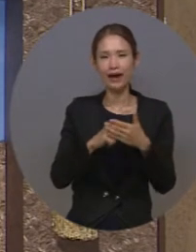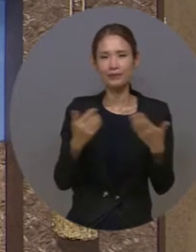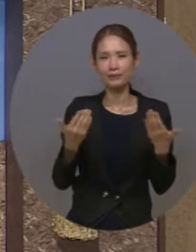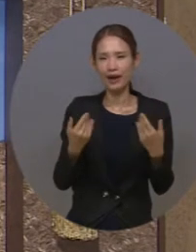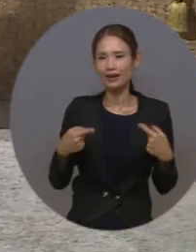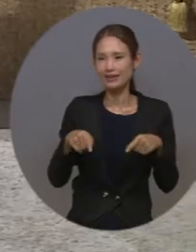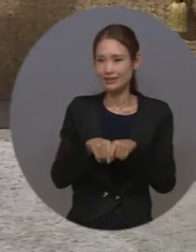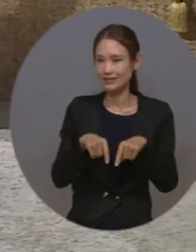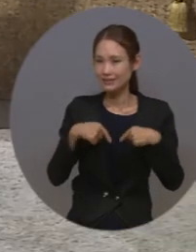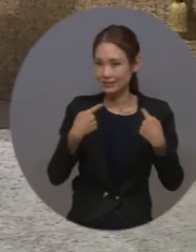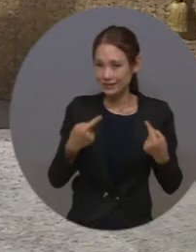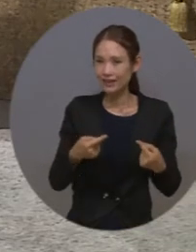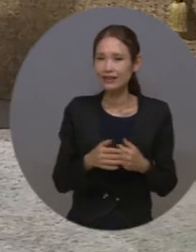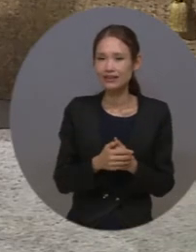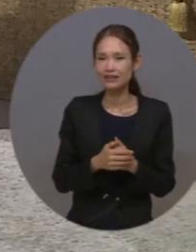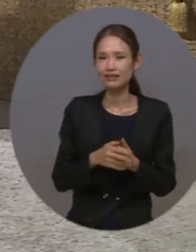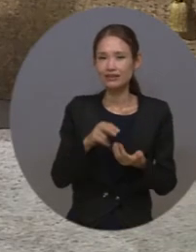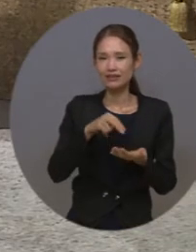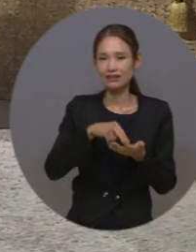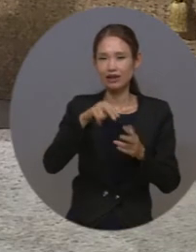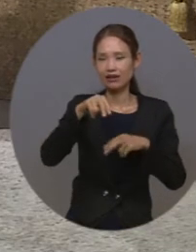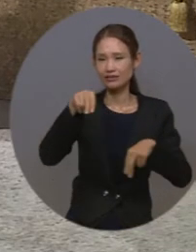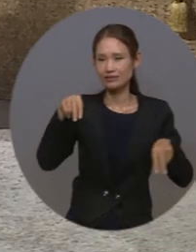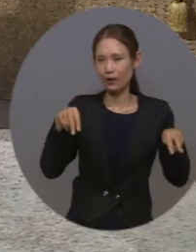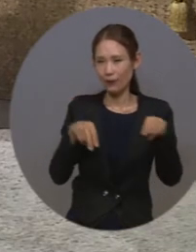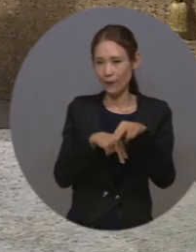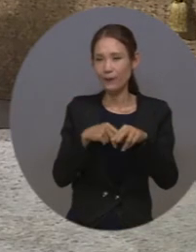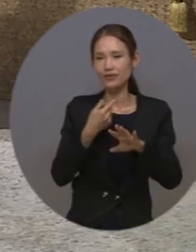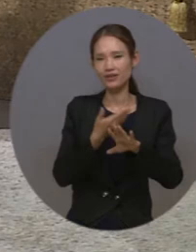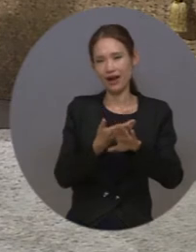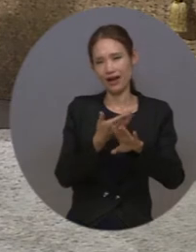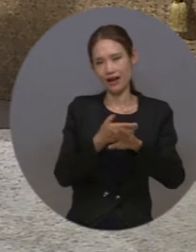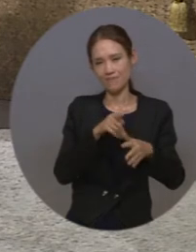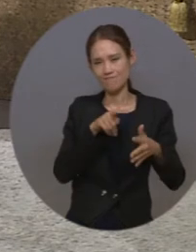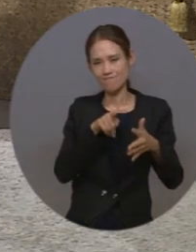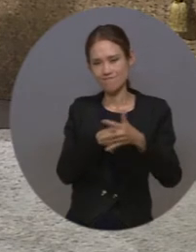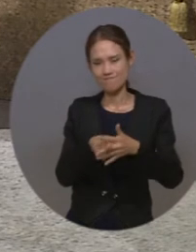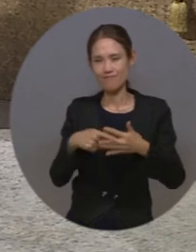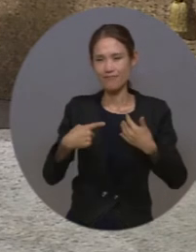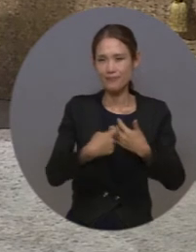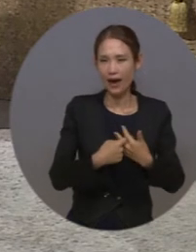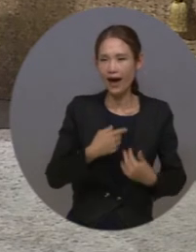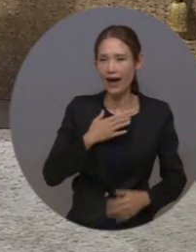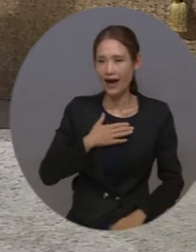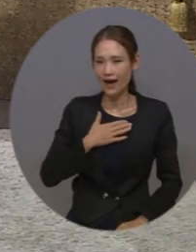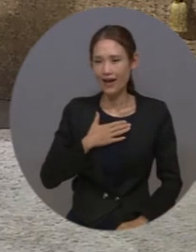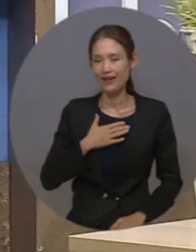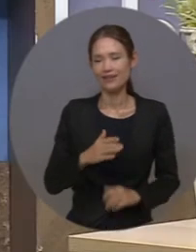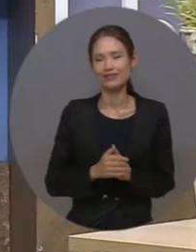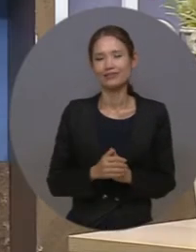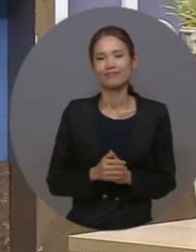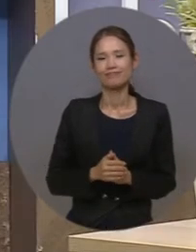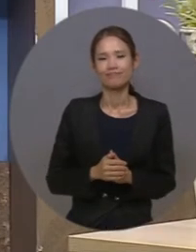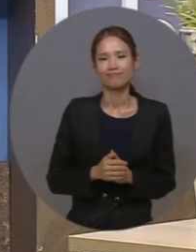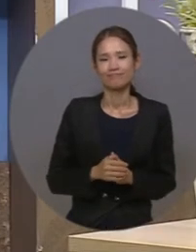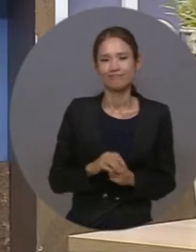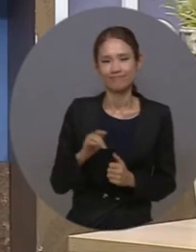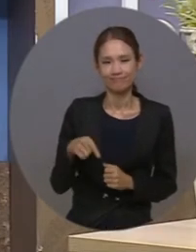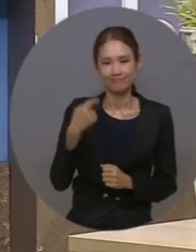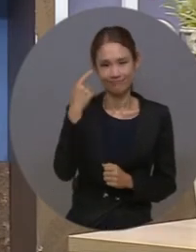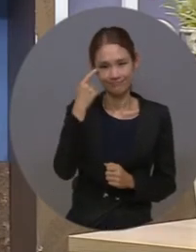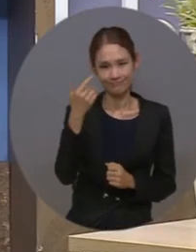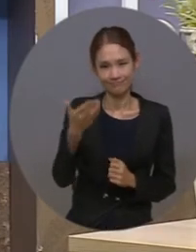네, 그러니까 역지사지를 좀 더 그렇죠. 다른 분들보다는 잘 하실 수 조금, 있으시겠네요. 네, 예. 예. 네. 네, 그럼 다음